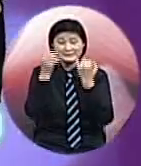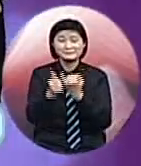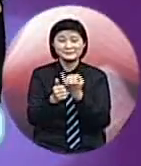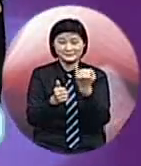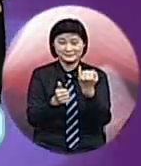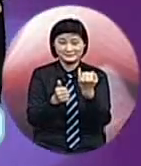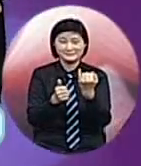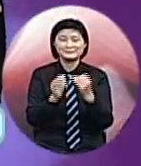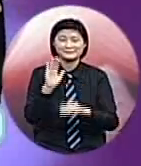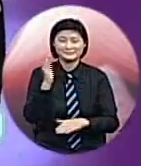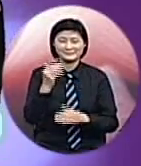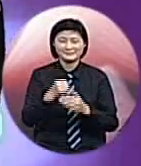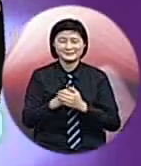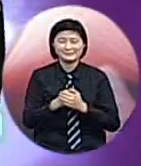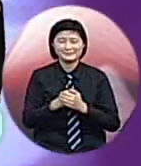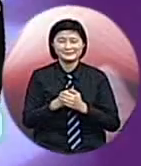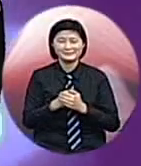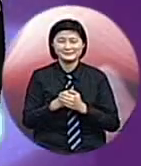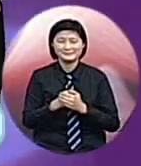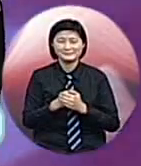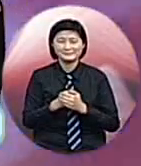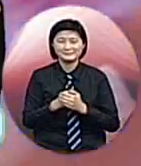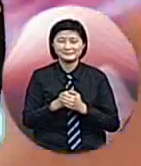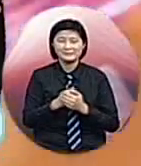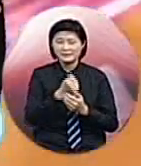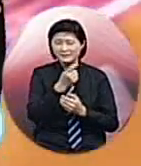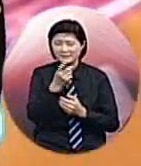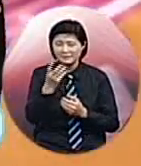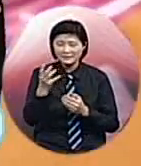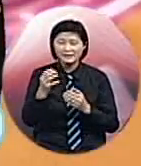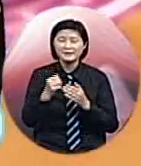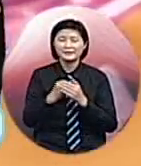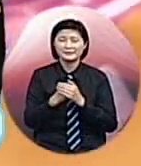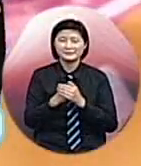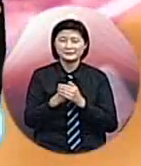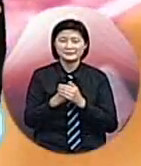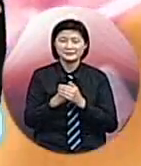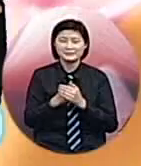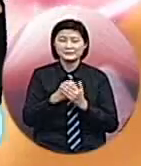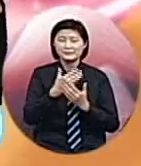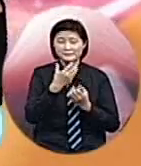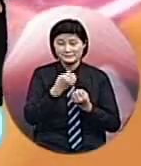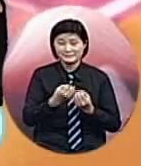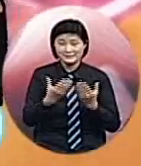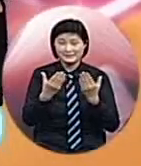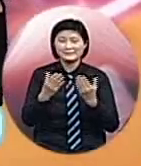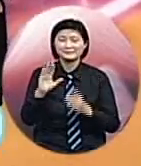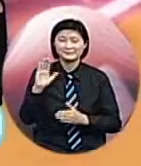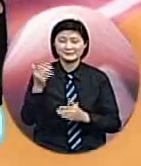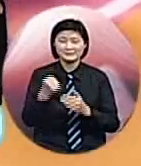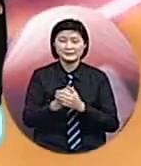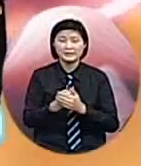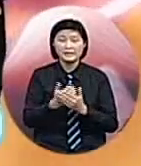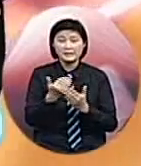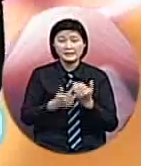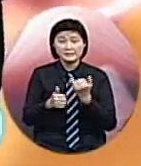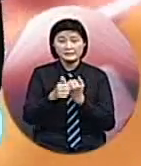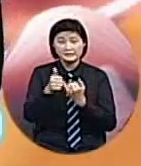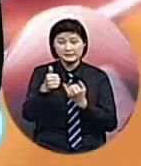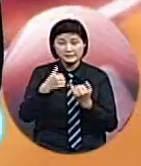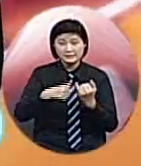예. 네. 자, 여름으로 또 예. 아, 우리 경사입니다. 경사. 예. 예. 예비 사위님 마음에